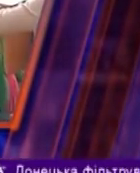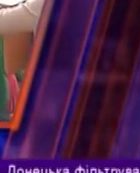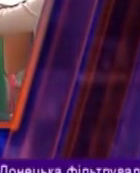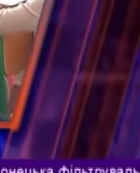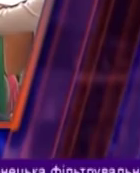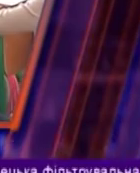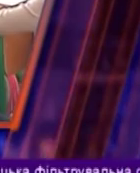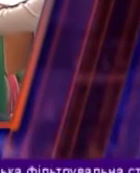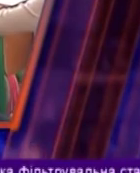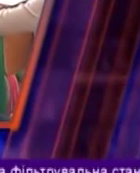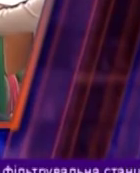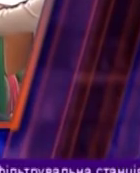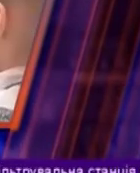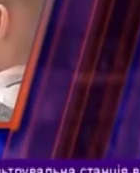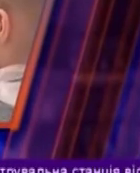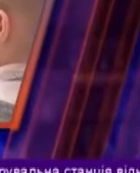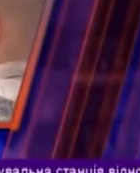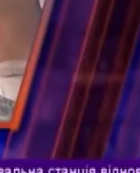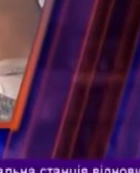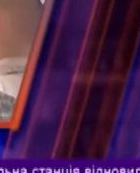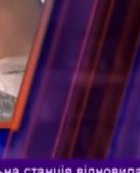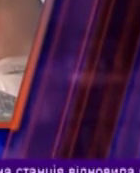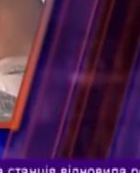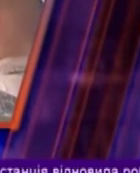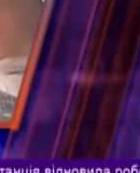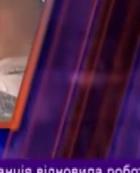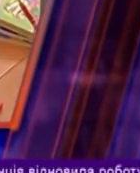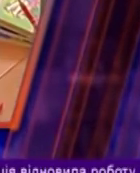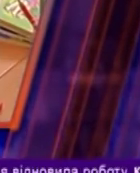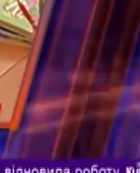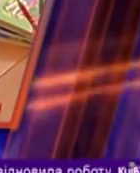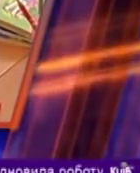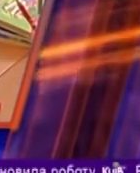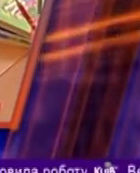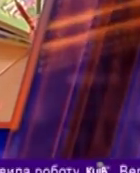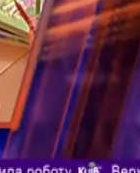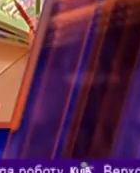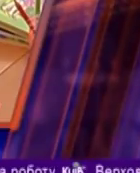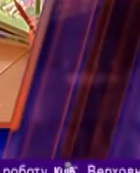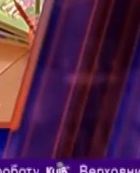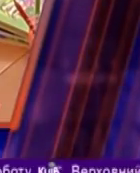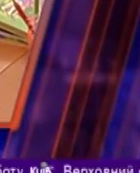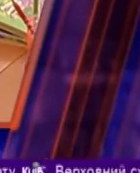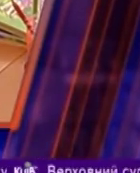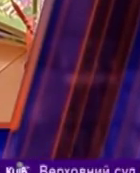У школах впроваджують нові правила для груп подовженого дня. Що потрібно знати батькам?